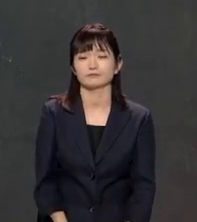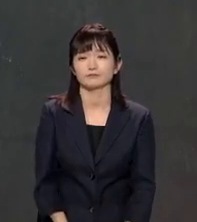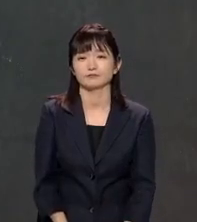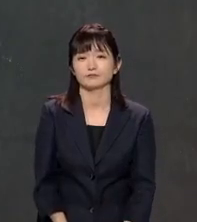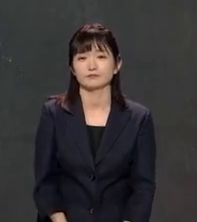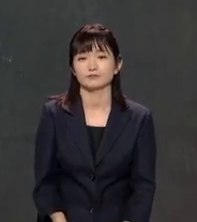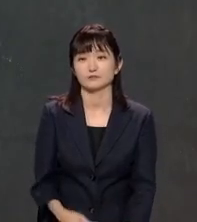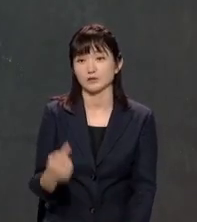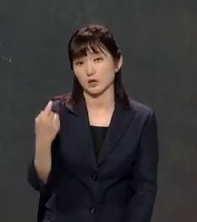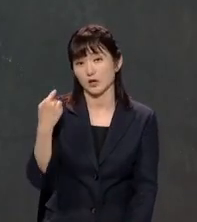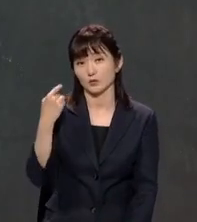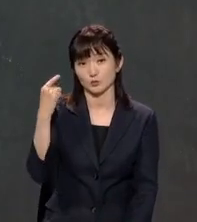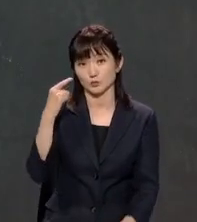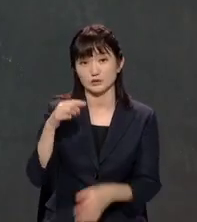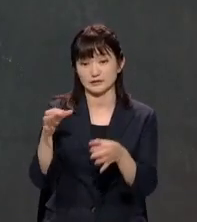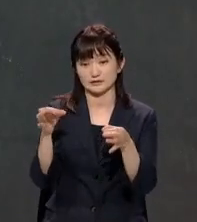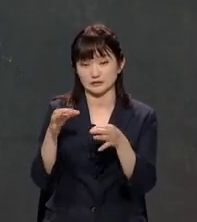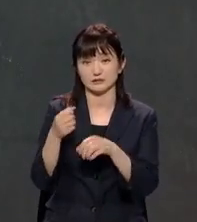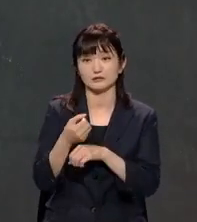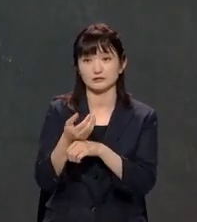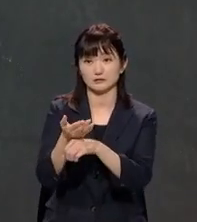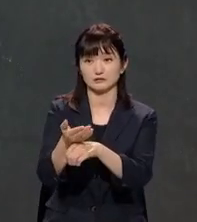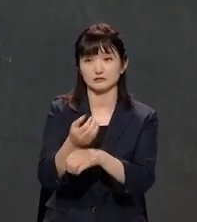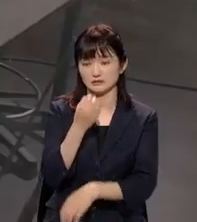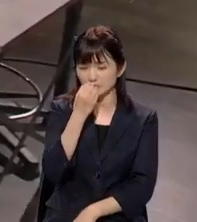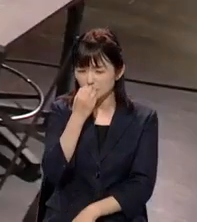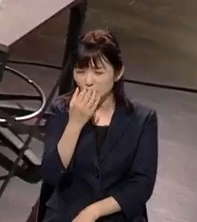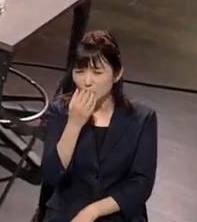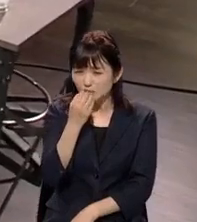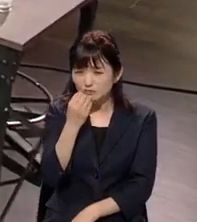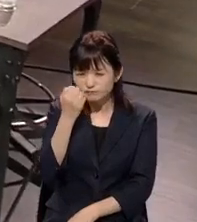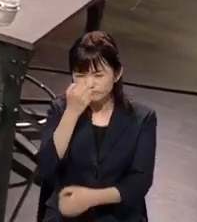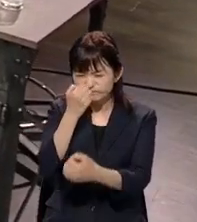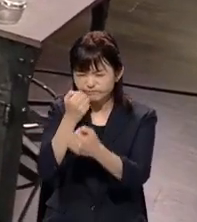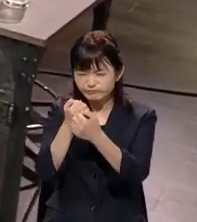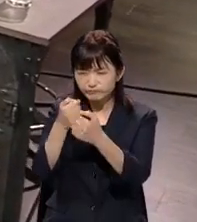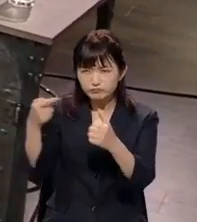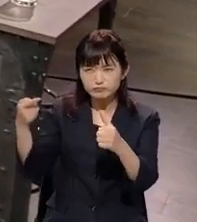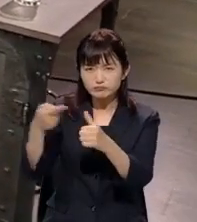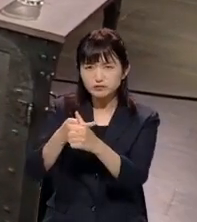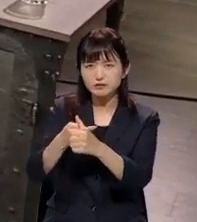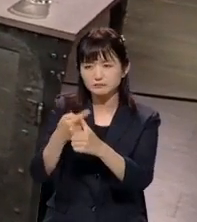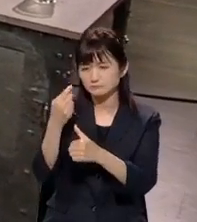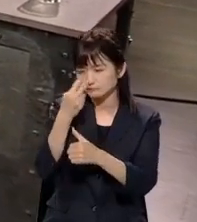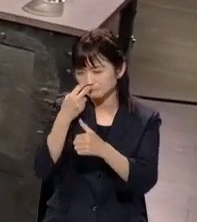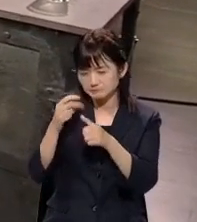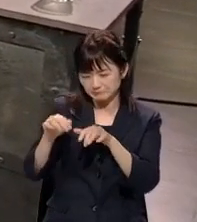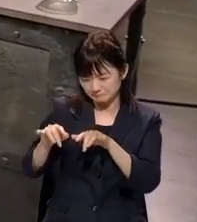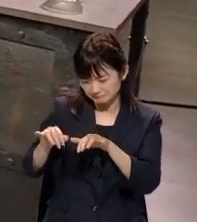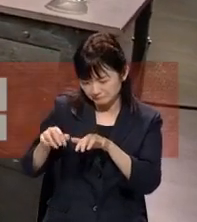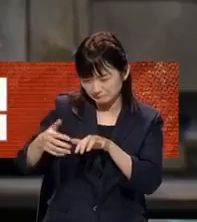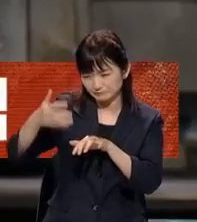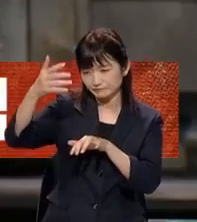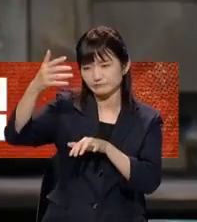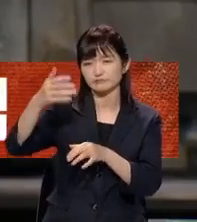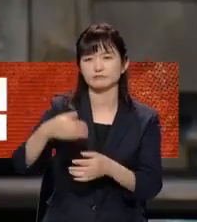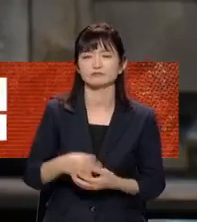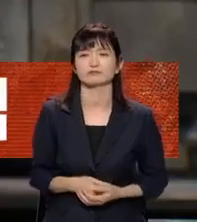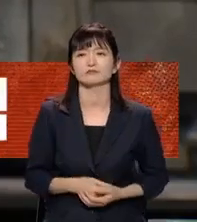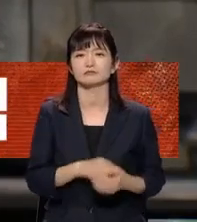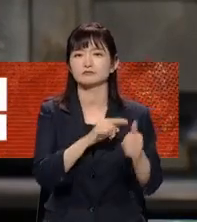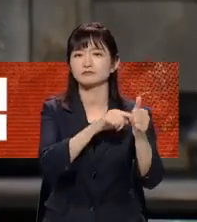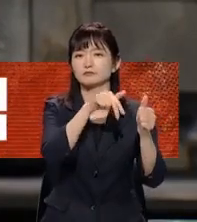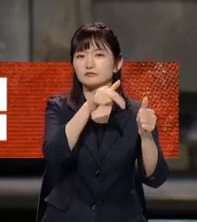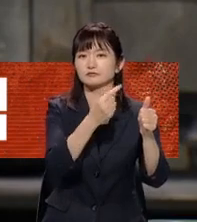어제 저희가 잠깐 전해드렸는데 홍콩 묻지마 살인 검색 이걸 검색했다는 거죠 그렇습니다이 조 피의자가 사실은 전날에는